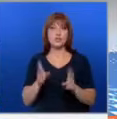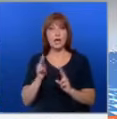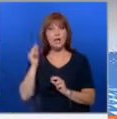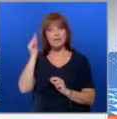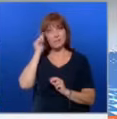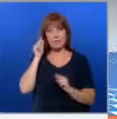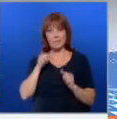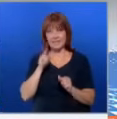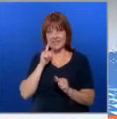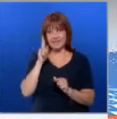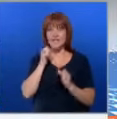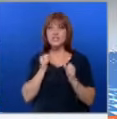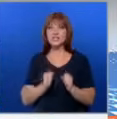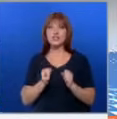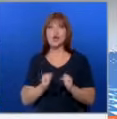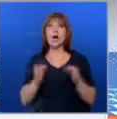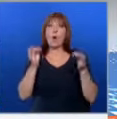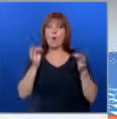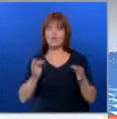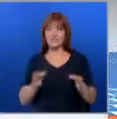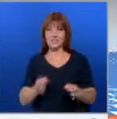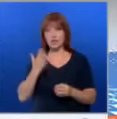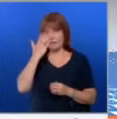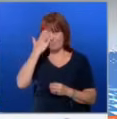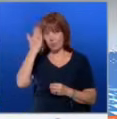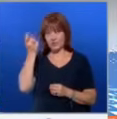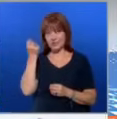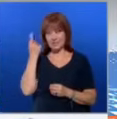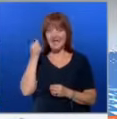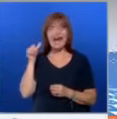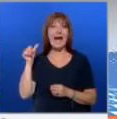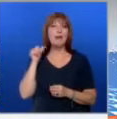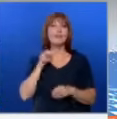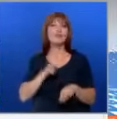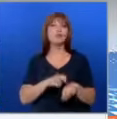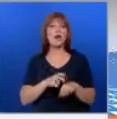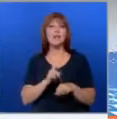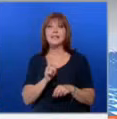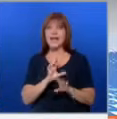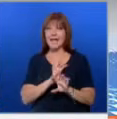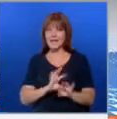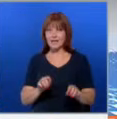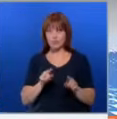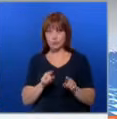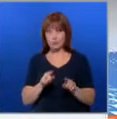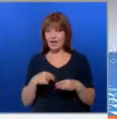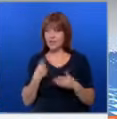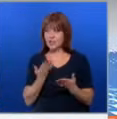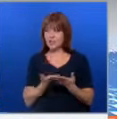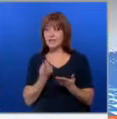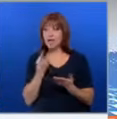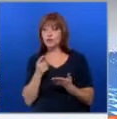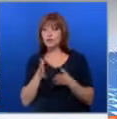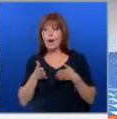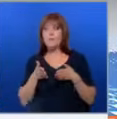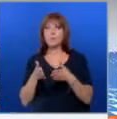че тези дни се чака и официалното обращение на почетния председател Ахмед Доган и не е ясно дали това може да даде друга посока на